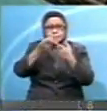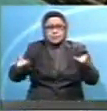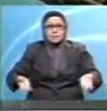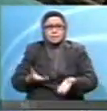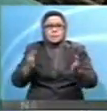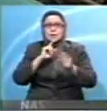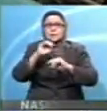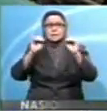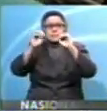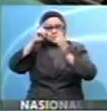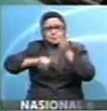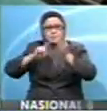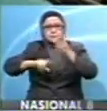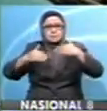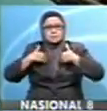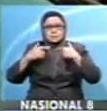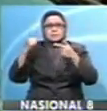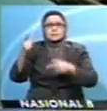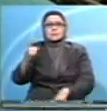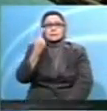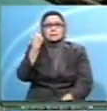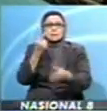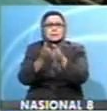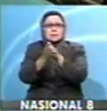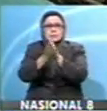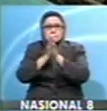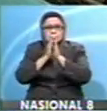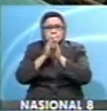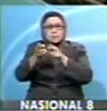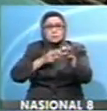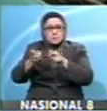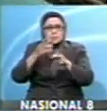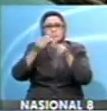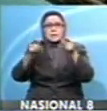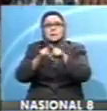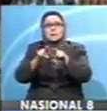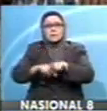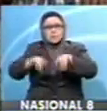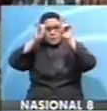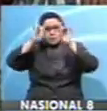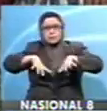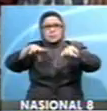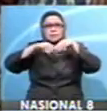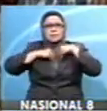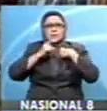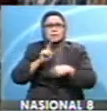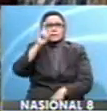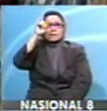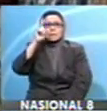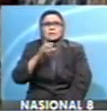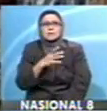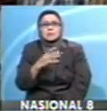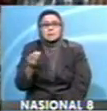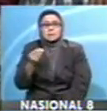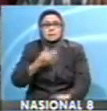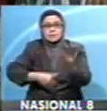kita tak ada gapah cuma ikhtiar ter kira ujian Allah Taala kita untuk semua namun di sebalik kesedihan